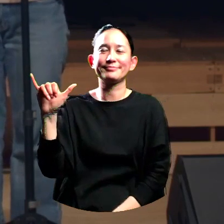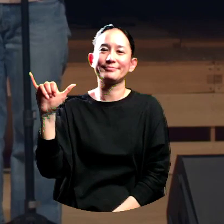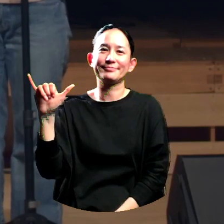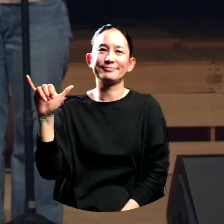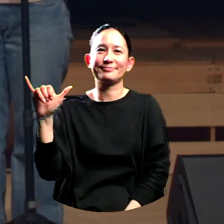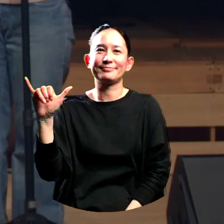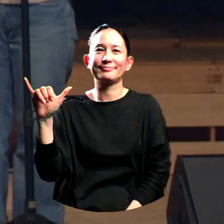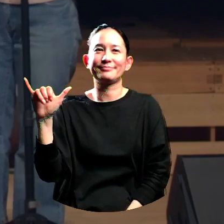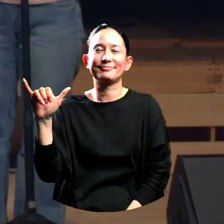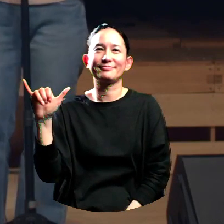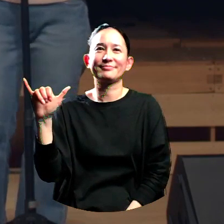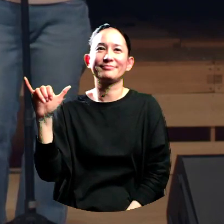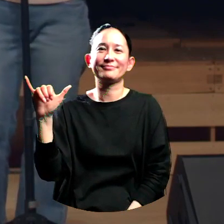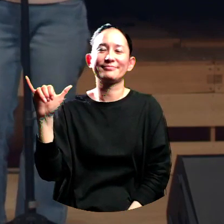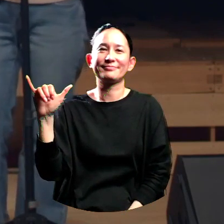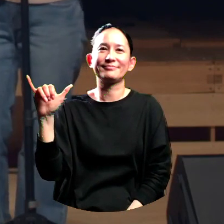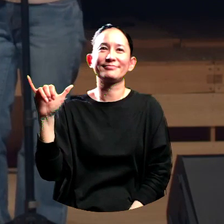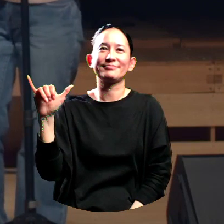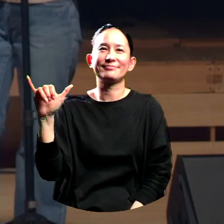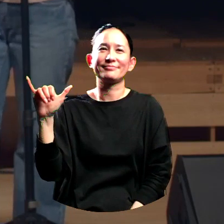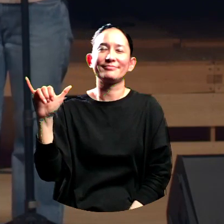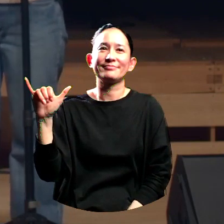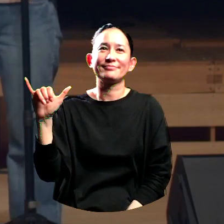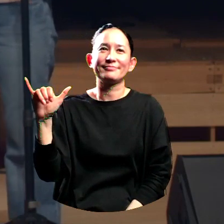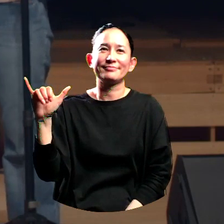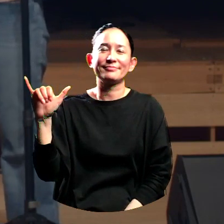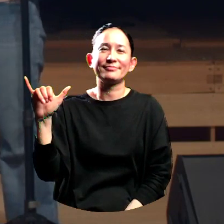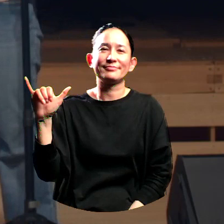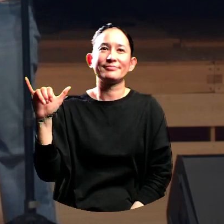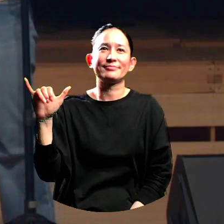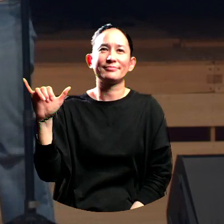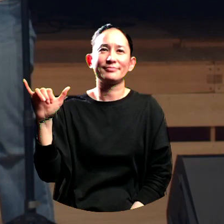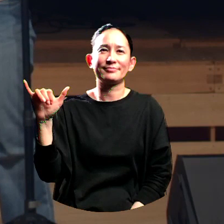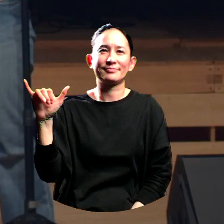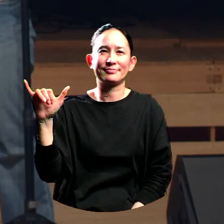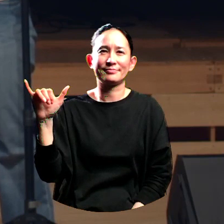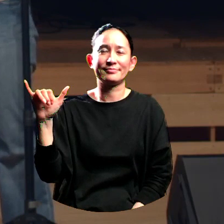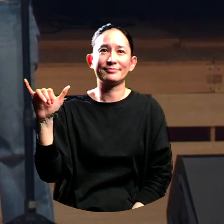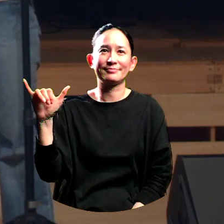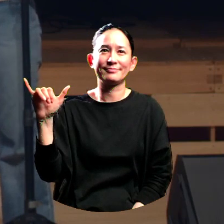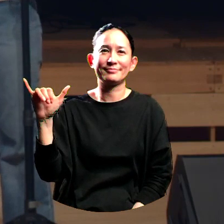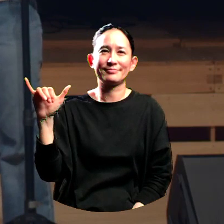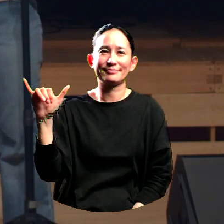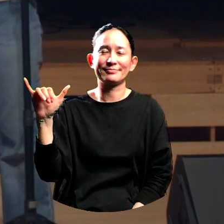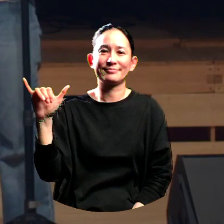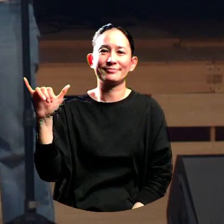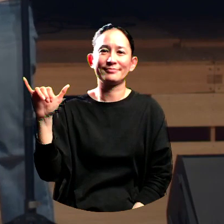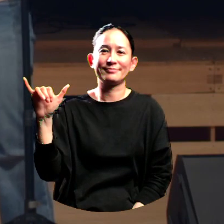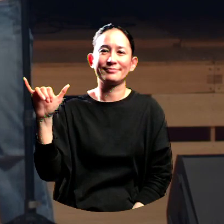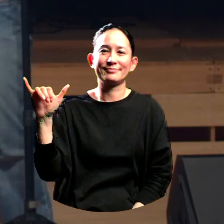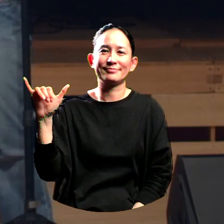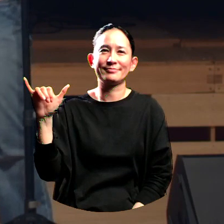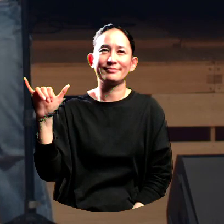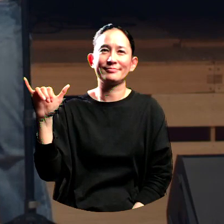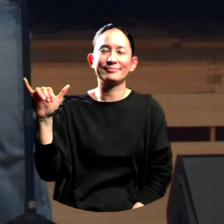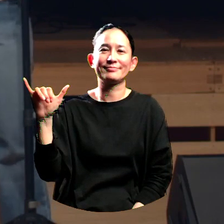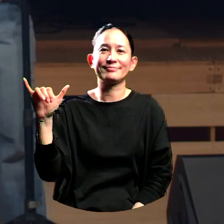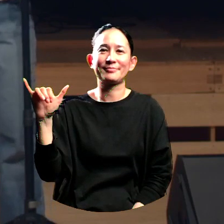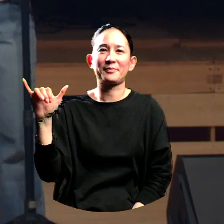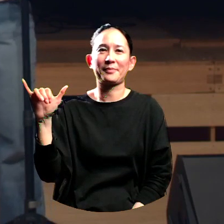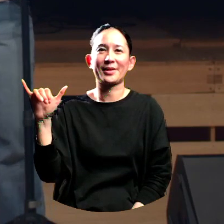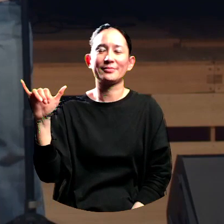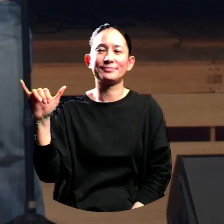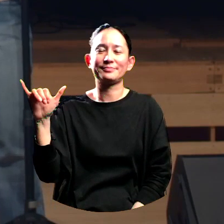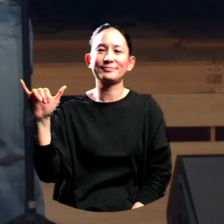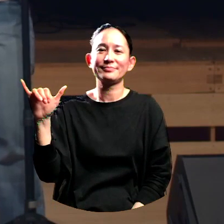してシャカサイを作ってください。 We don't have name tags anymore, so I'm just gonna point. あの今日は皆さんネームタグつけてないと